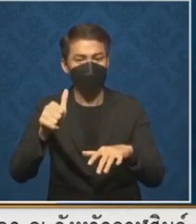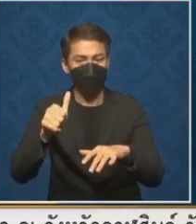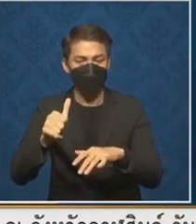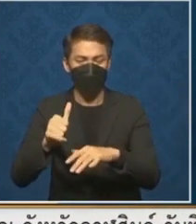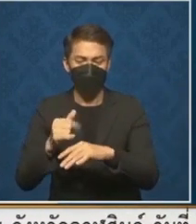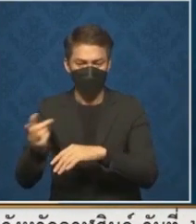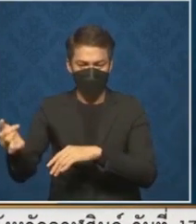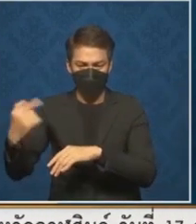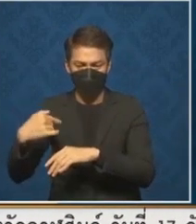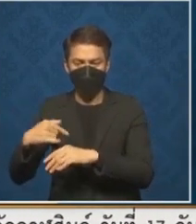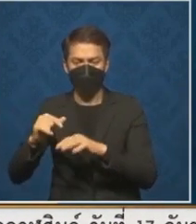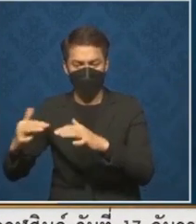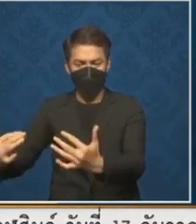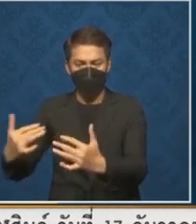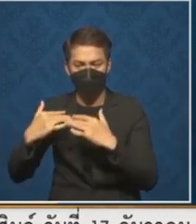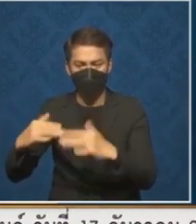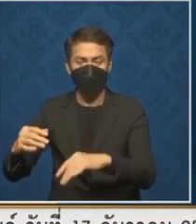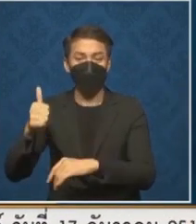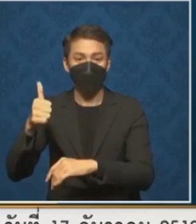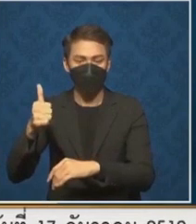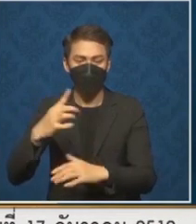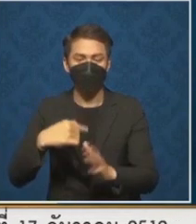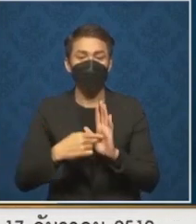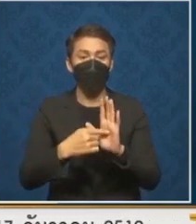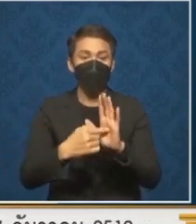มาริเซียและกลับมาหาดนาทัดของเรา